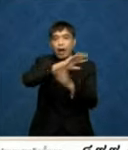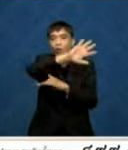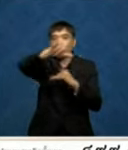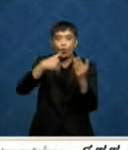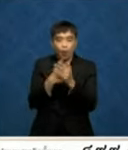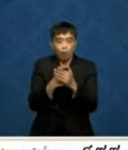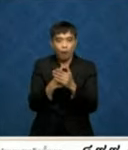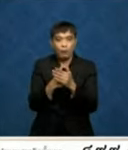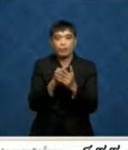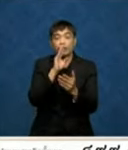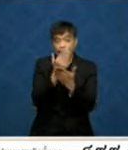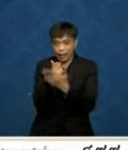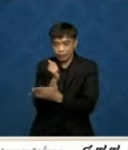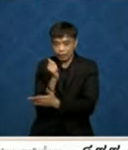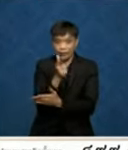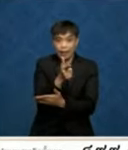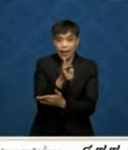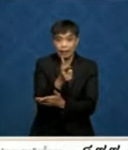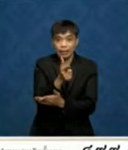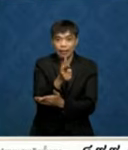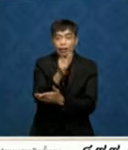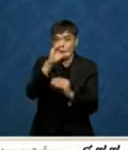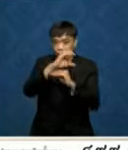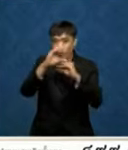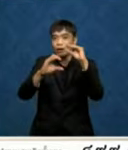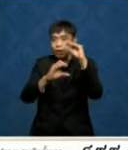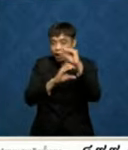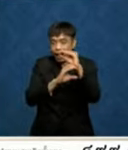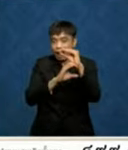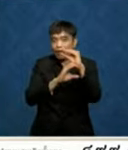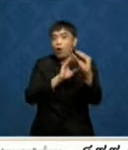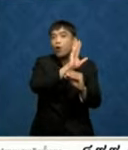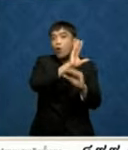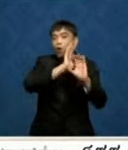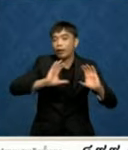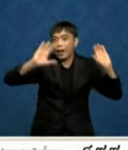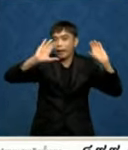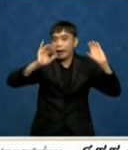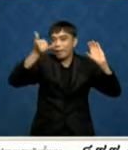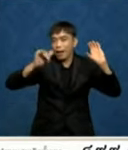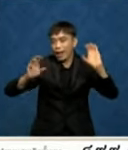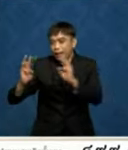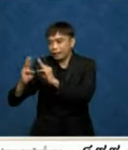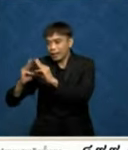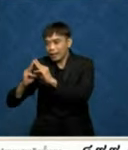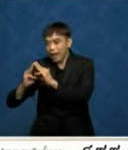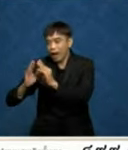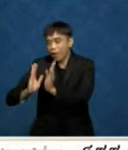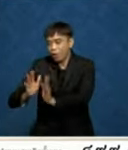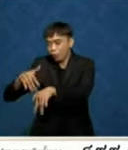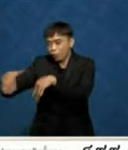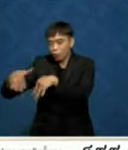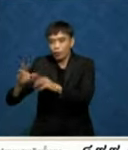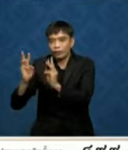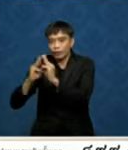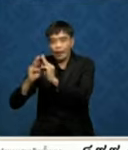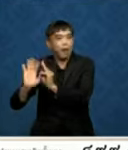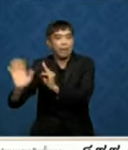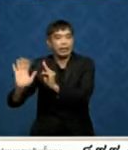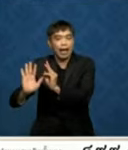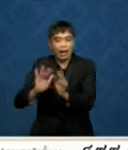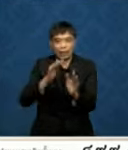จ่ายด้วยซึ่งการดำเนินการโครงการของรัฐอาจไม่มีการทำสัญญากับประชาชนโดยตรงแต่จะดำเนินการในรูปแบบของแผนงานหรือโ